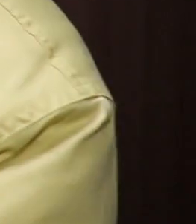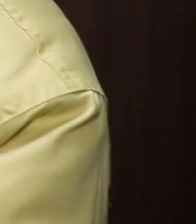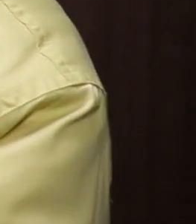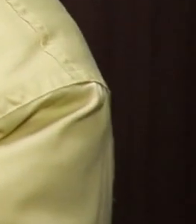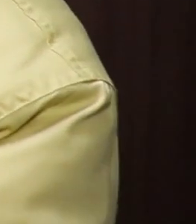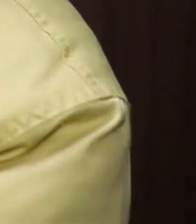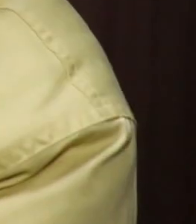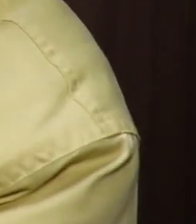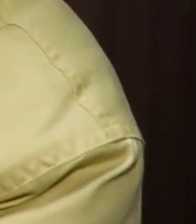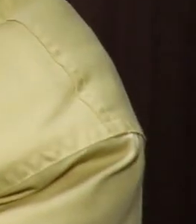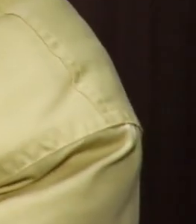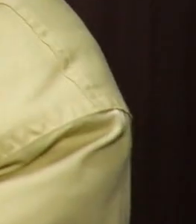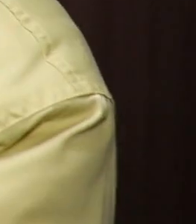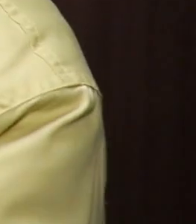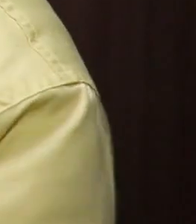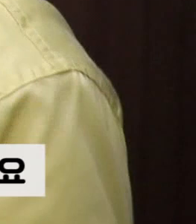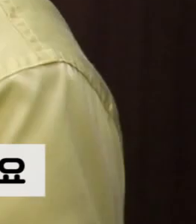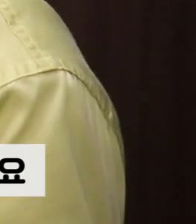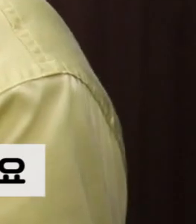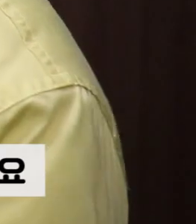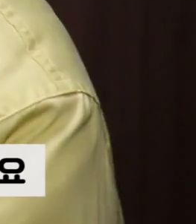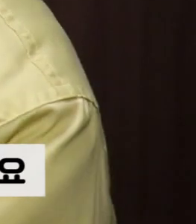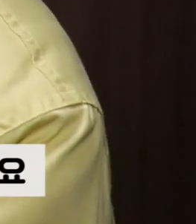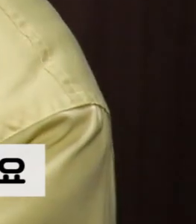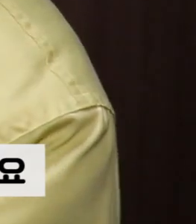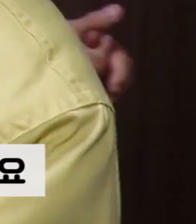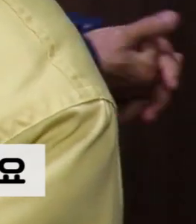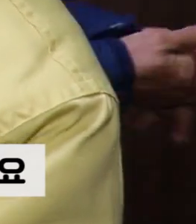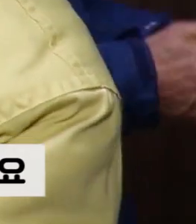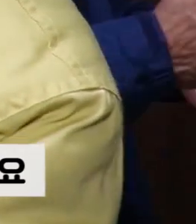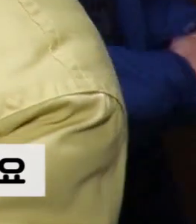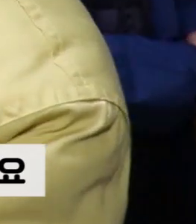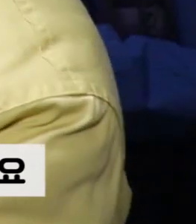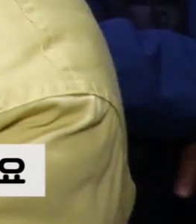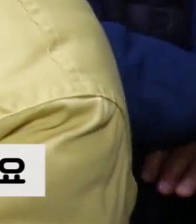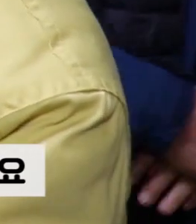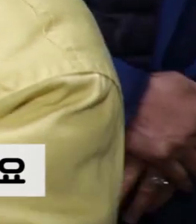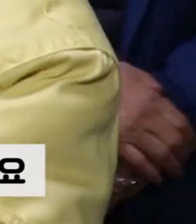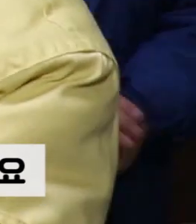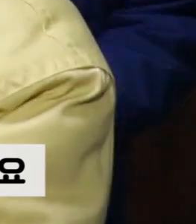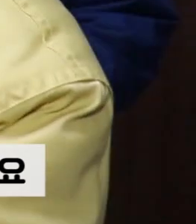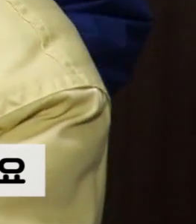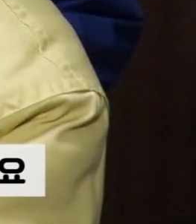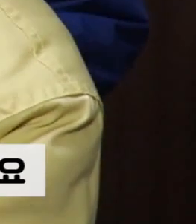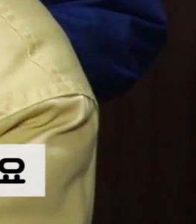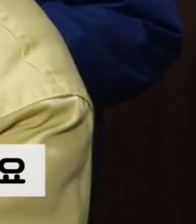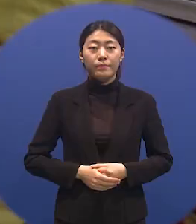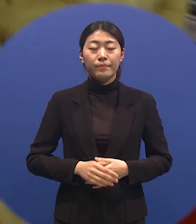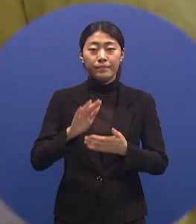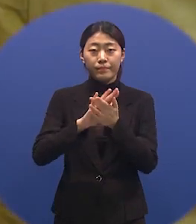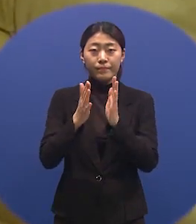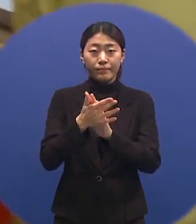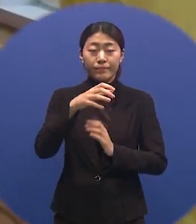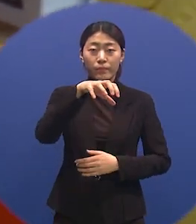고비라고 하니까 좀잘 지켜주시고 또 몸이 좀안 좋으신 분들은 좀 이번 주만이라도 좀 되게 계시면 좋을 것